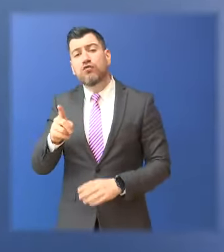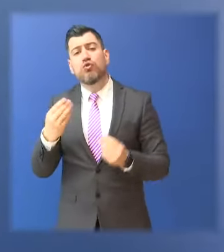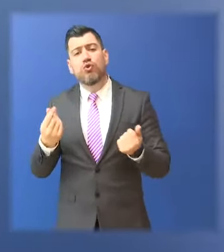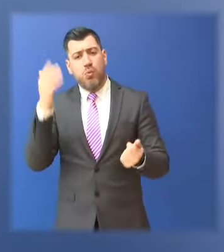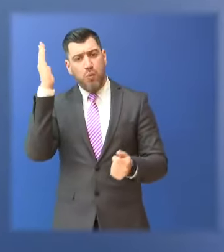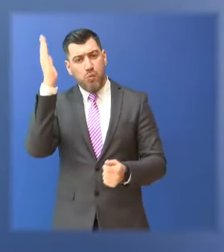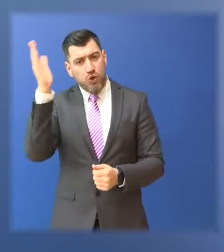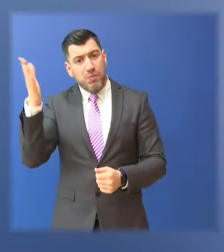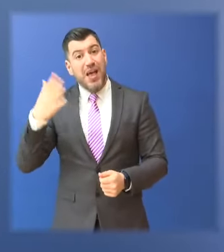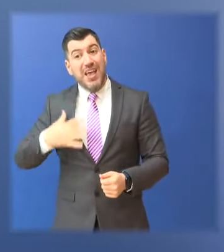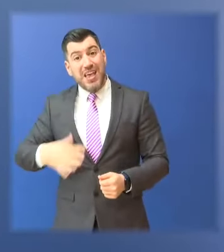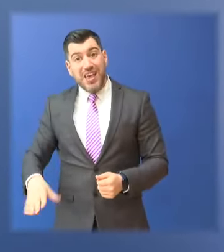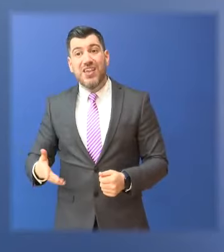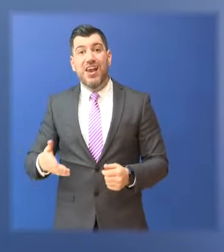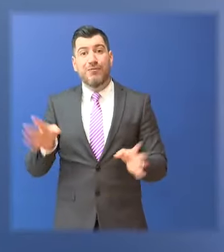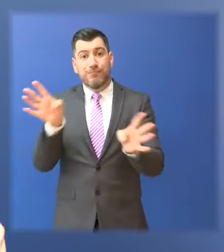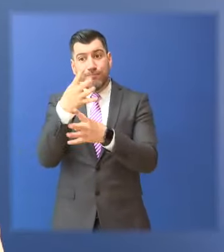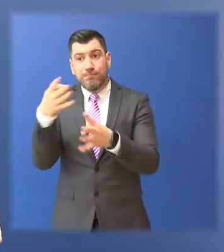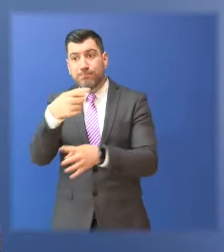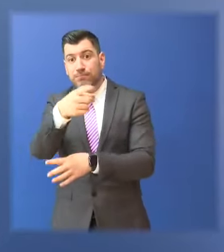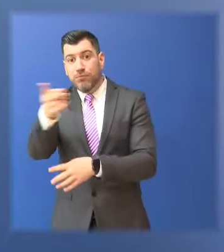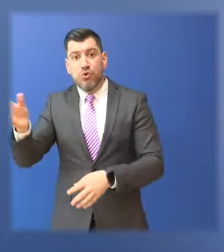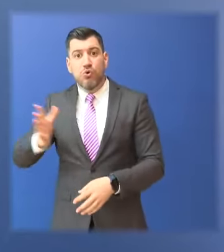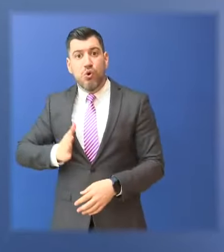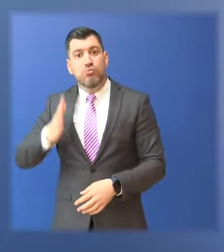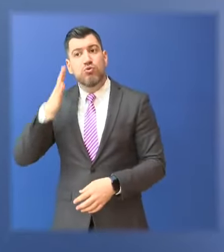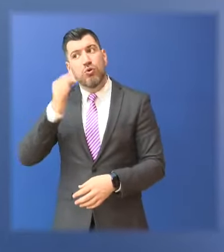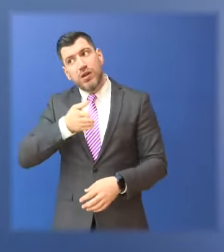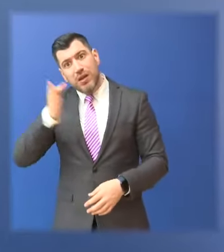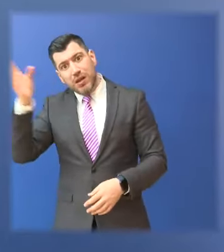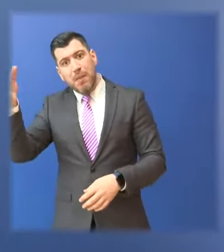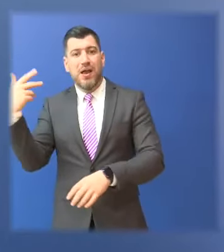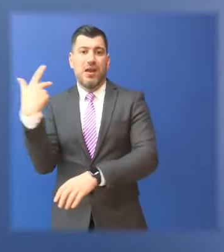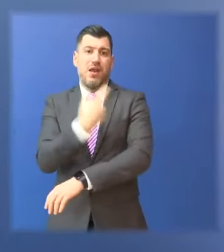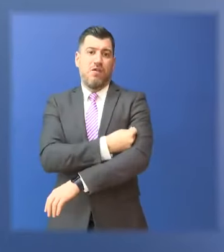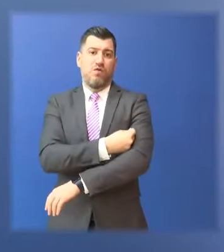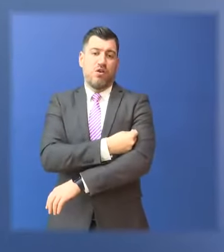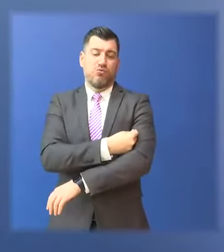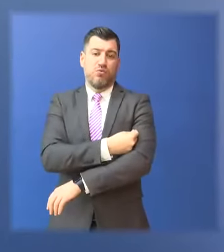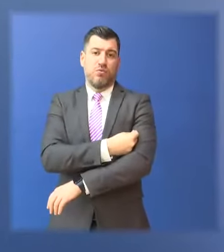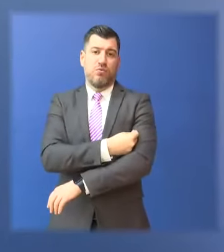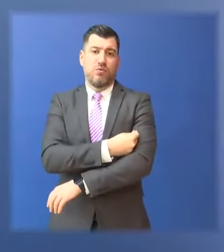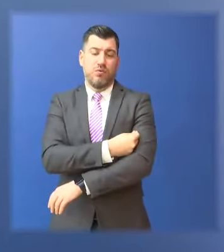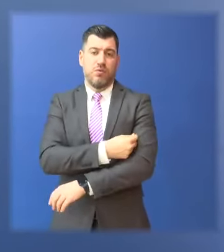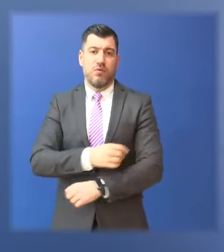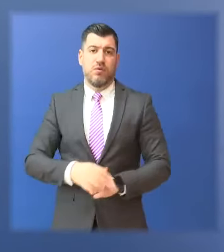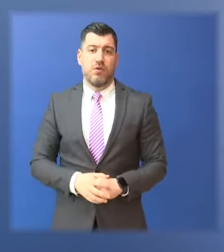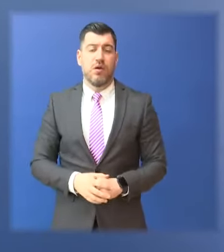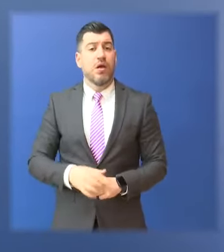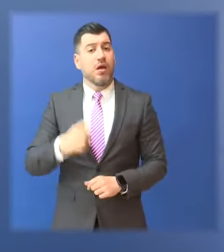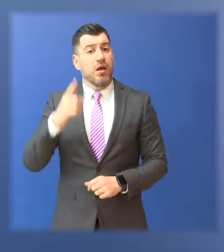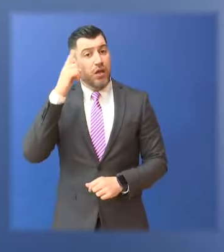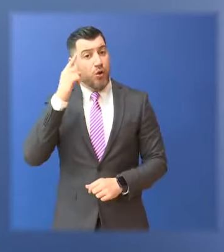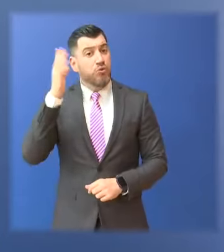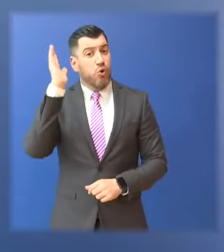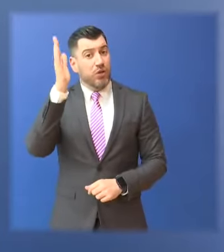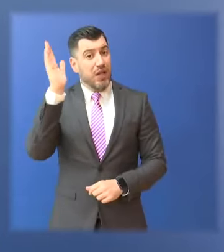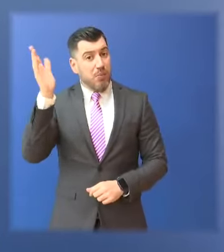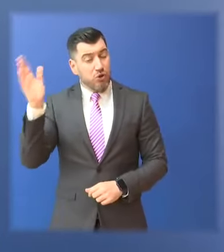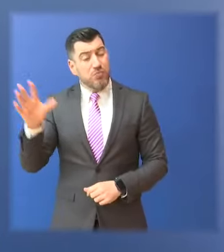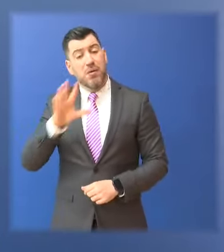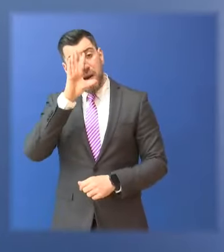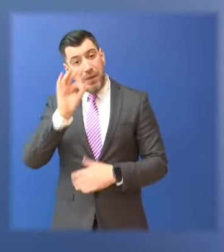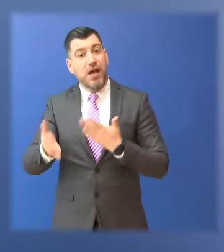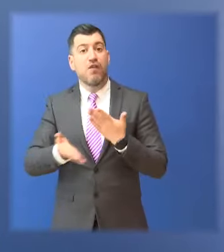εμβολιαστούν όσο το δυνατόν περισσότεροι συμπολίτες μας, πολλό δε μάλλον εκείνοι που ανήκουν σε ευπαθείς ομάδες. Και θεωρώ ότι έπαιξαν θετικό ρόλο,